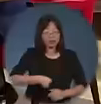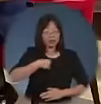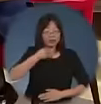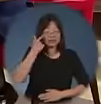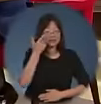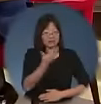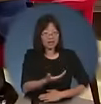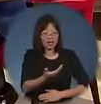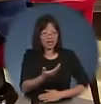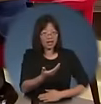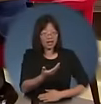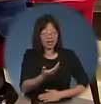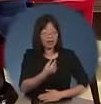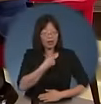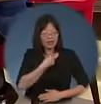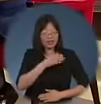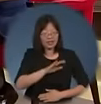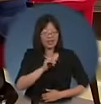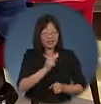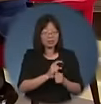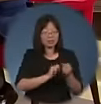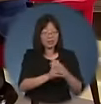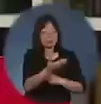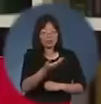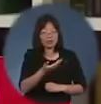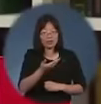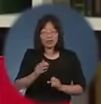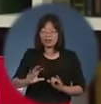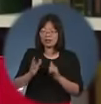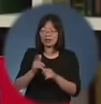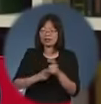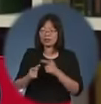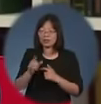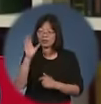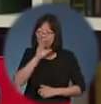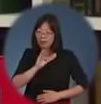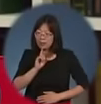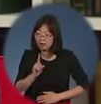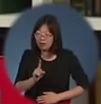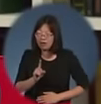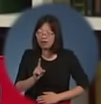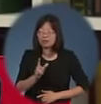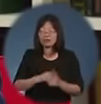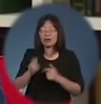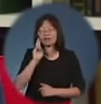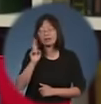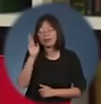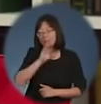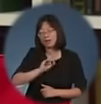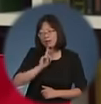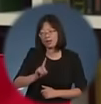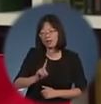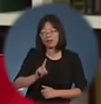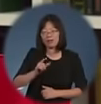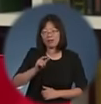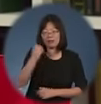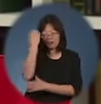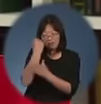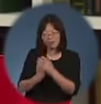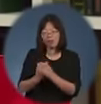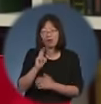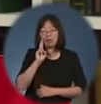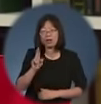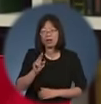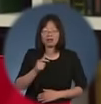했는데 이미 답을 하신 거예요 예 그런데 세상이 나빠졌 예 나빠졌어요 어떻게요 왜냐면 그 시절만 해도